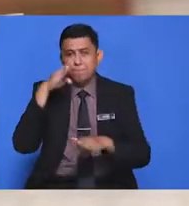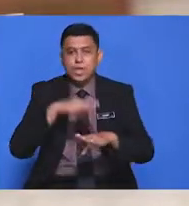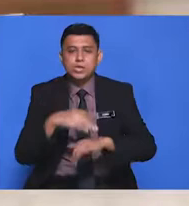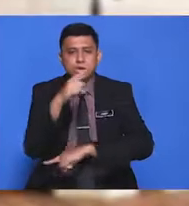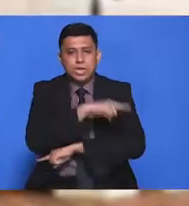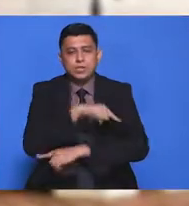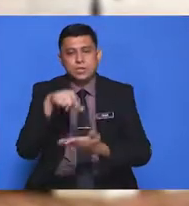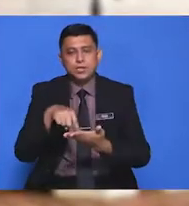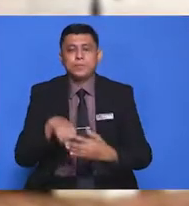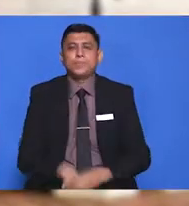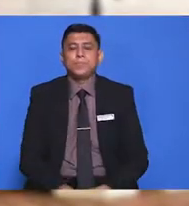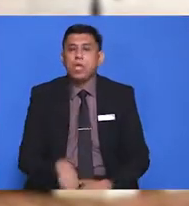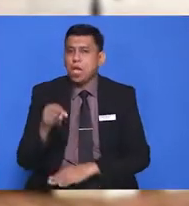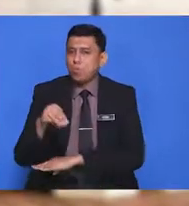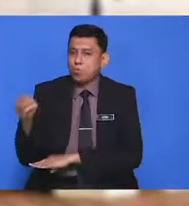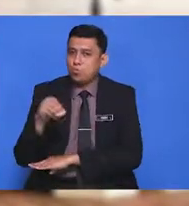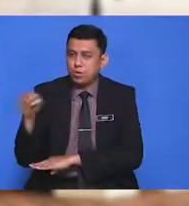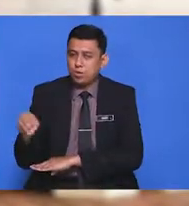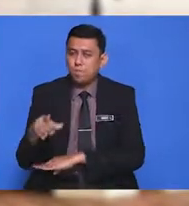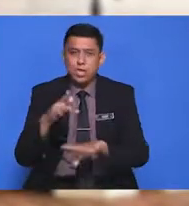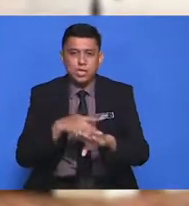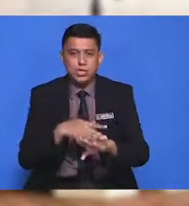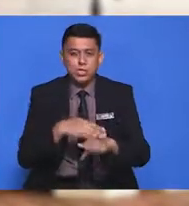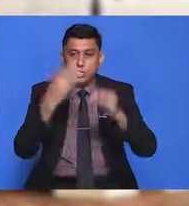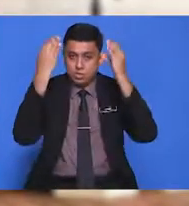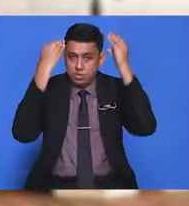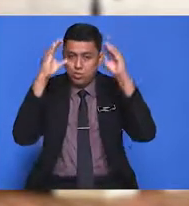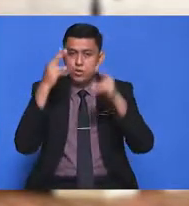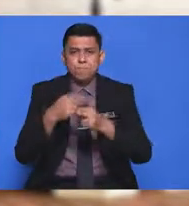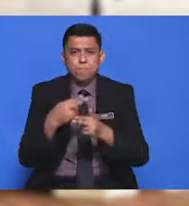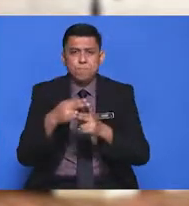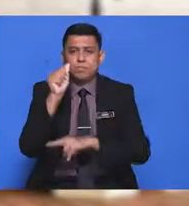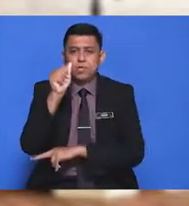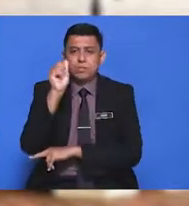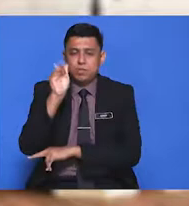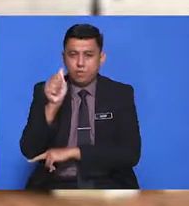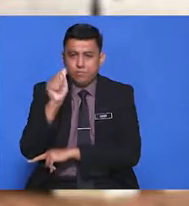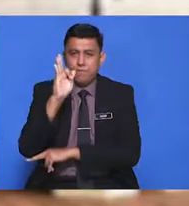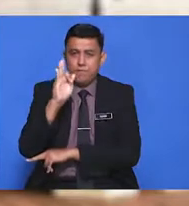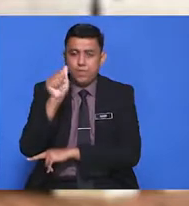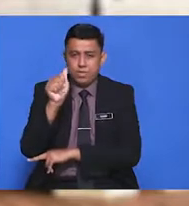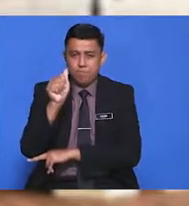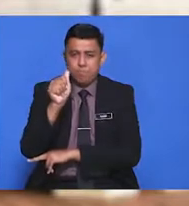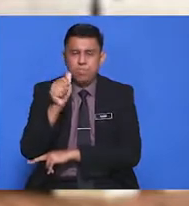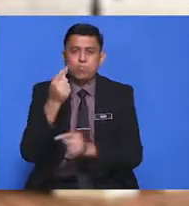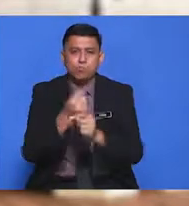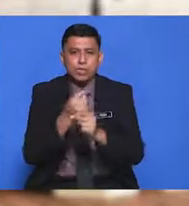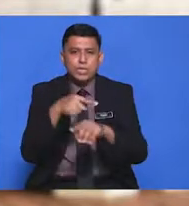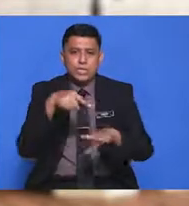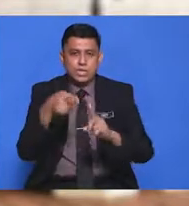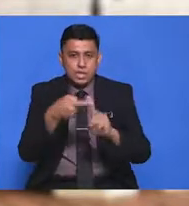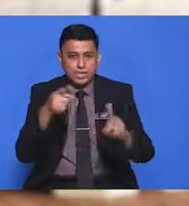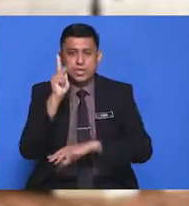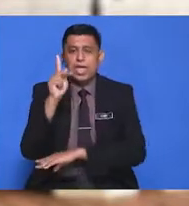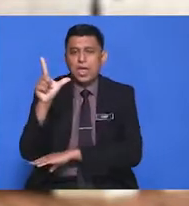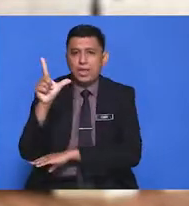ini. Murid-murid, anda boleh memanggil cikgu dengan panggilan Cikgu Safa dan cikgu bertugas di SMK Cochrane Kuala